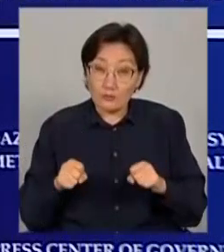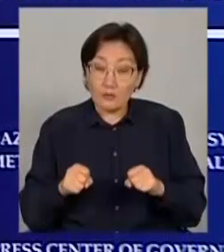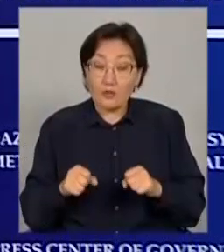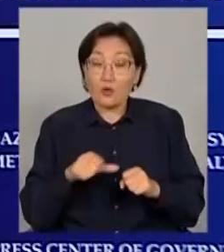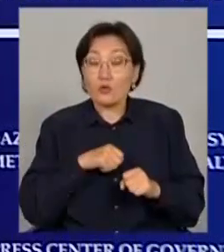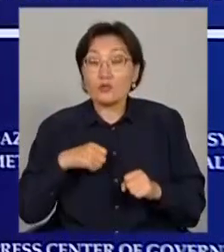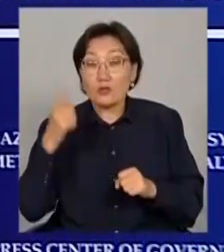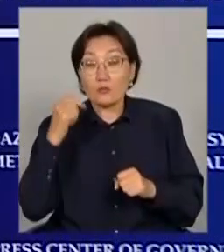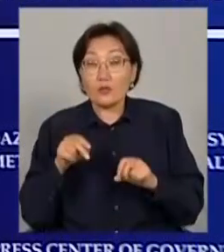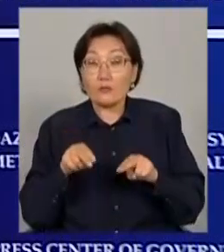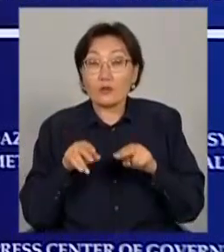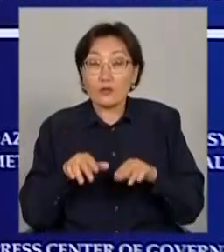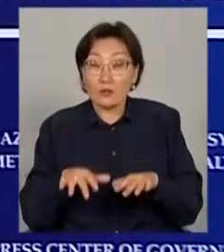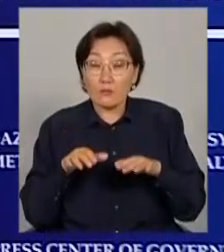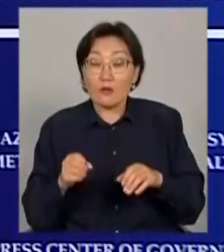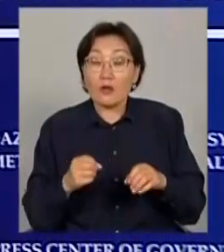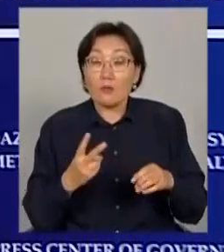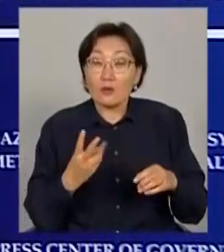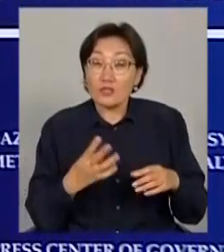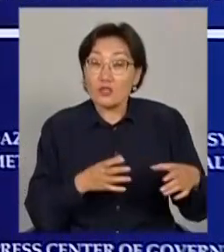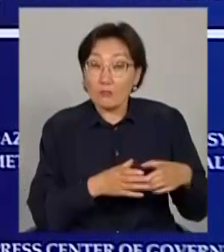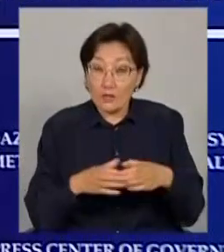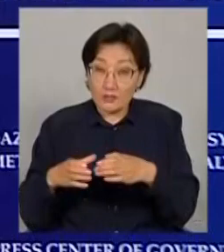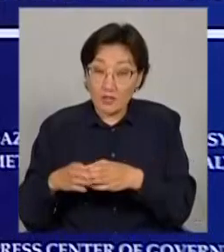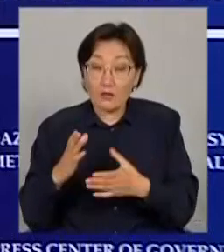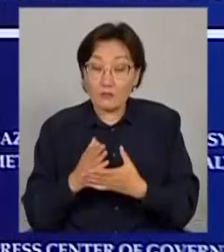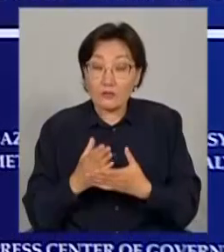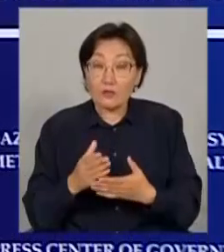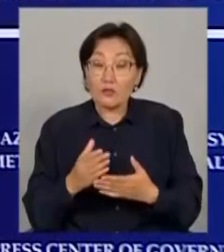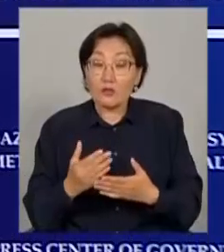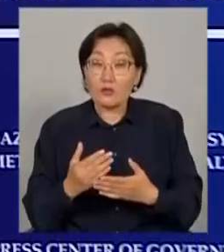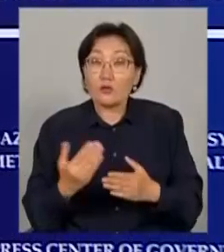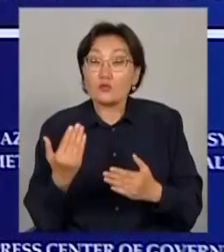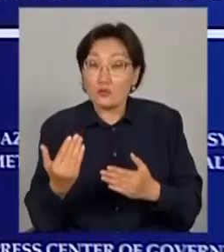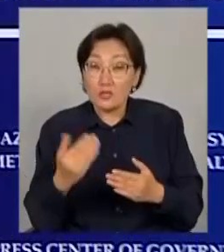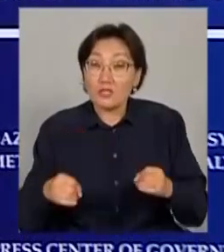өздеріңіз білесіздер, парламентте бірнеше партия бар, фракциялар бар. Өздері қарастырады бұл жағдайды.